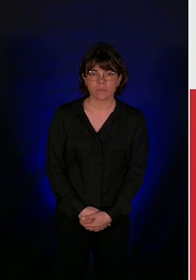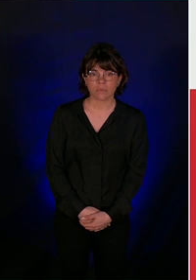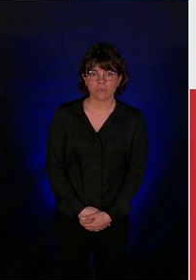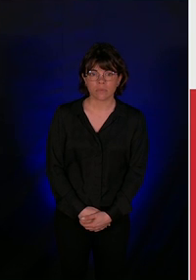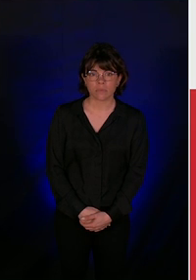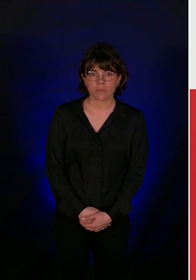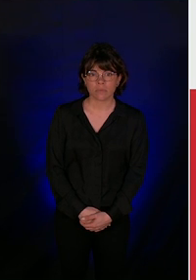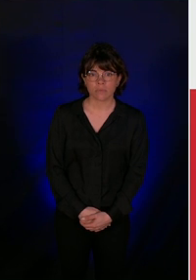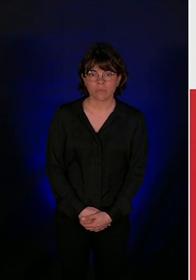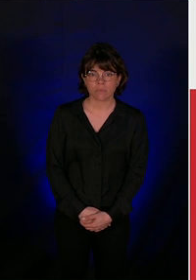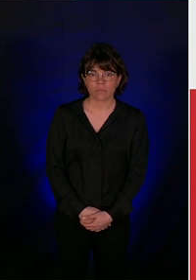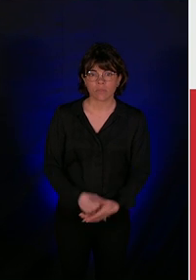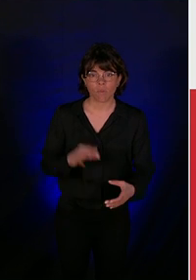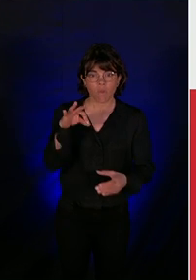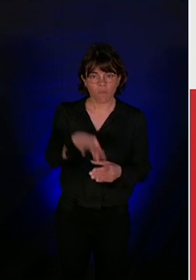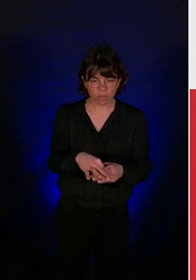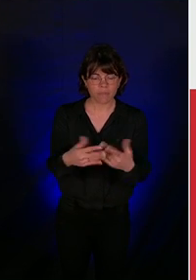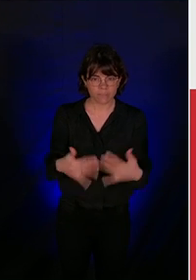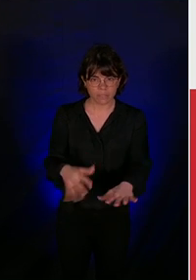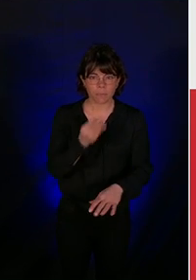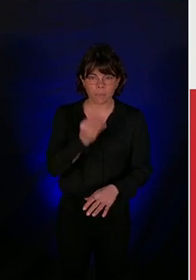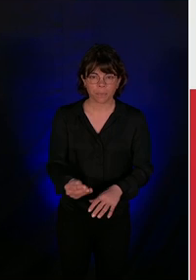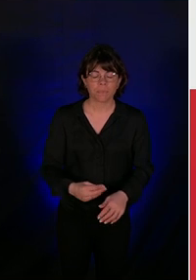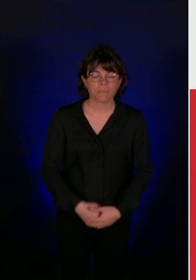proposition je déclare le vote clos